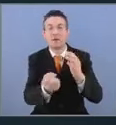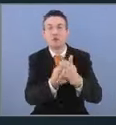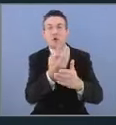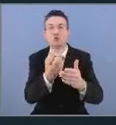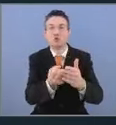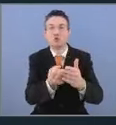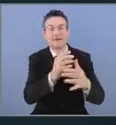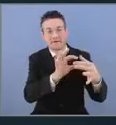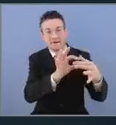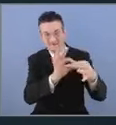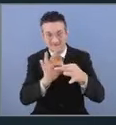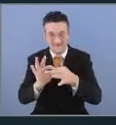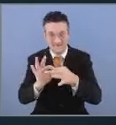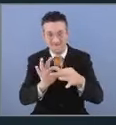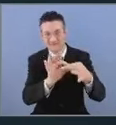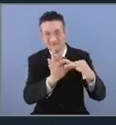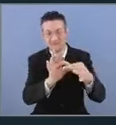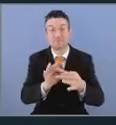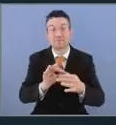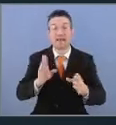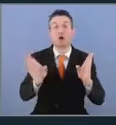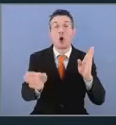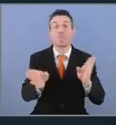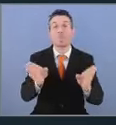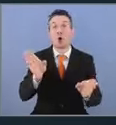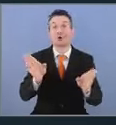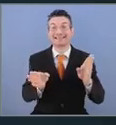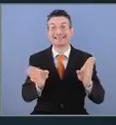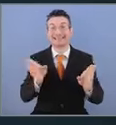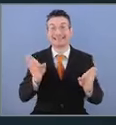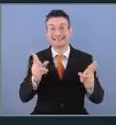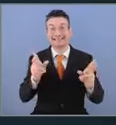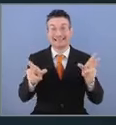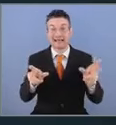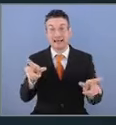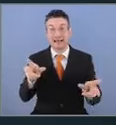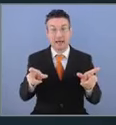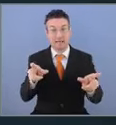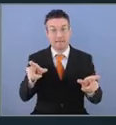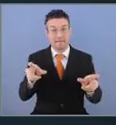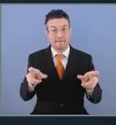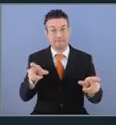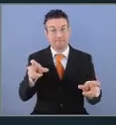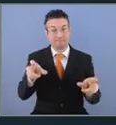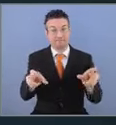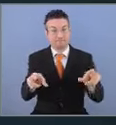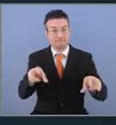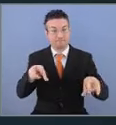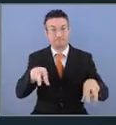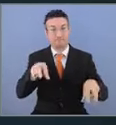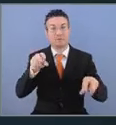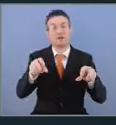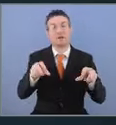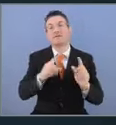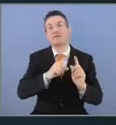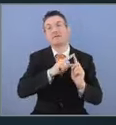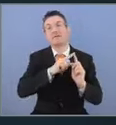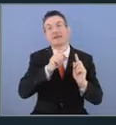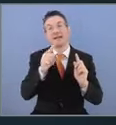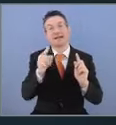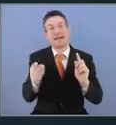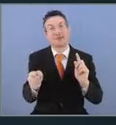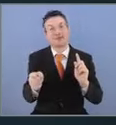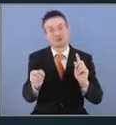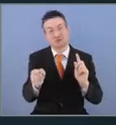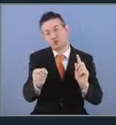la robotica è un elemento, è un abilitatore, un elemento che fino ad oggi è stato anche abbastanza poco toccato. Tutto sommato, nel